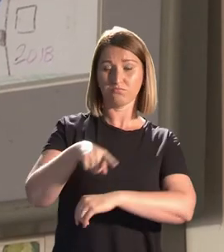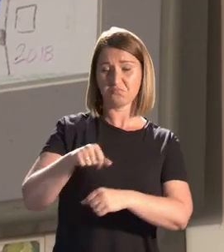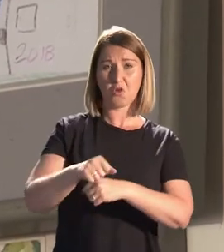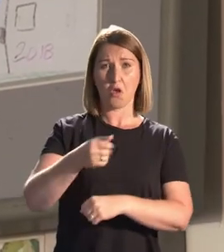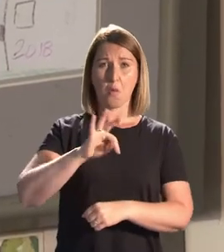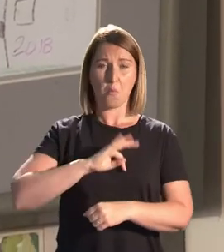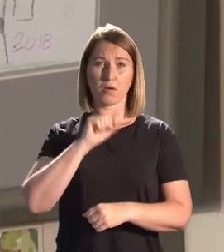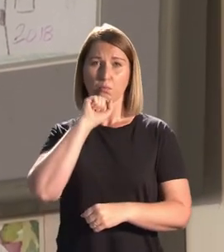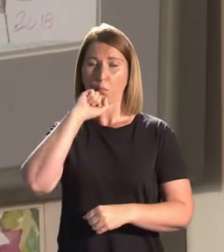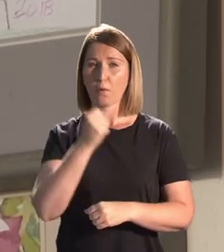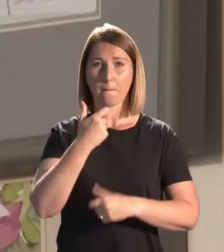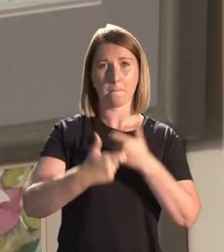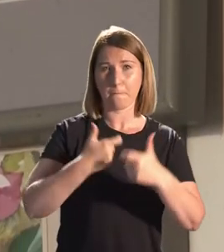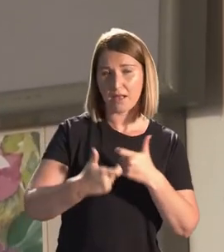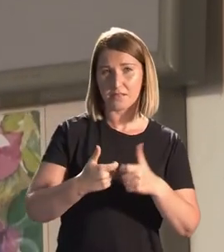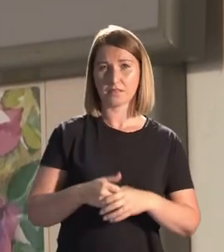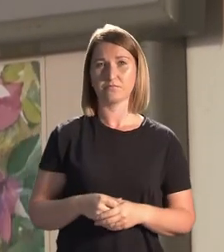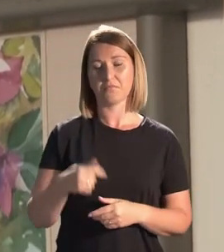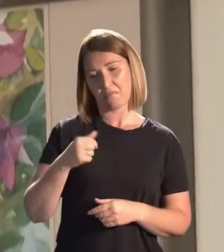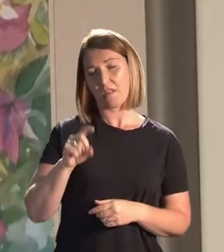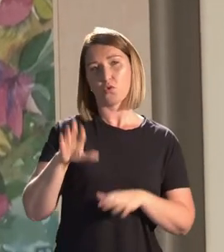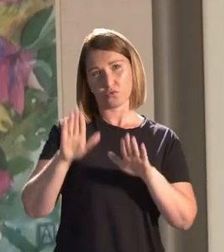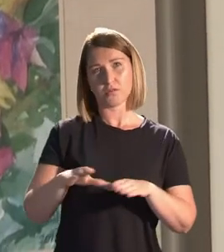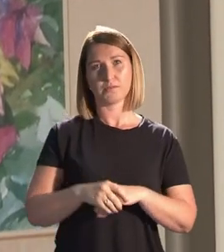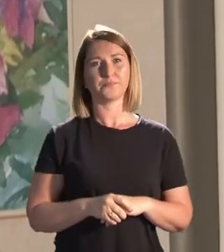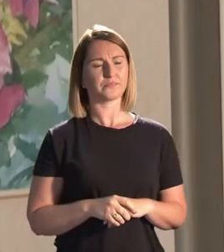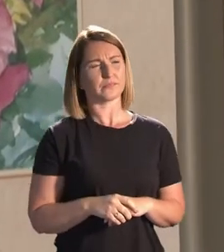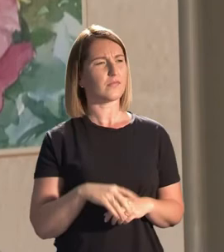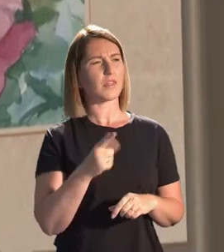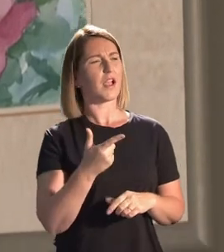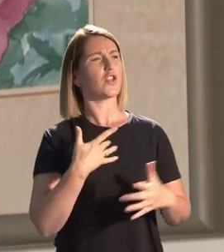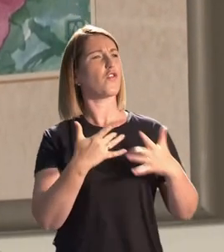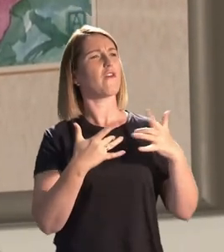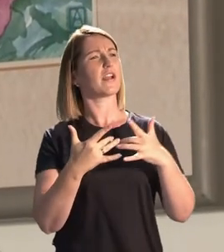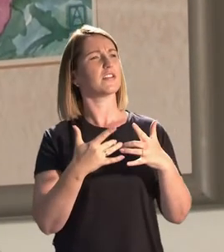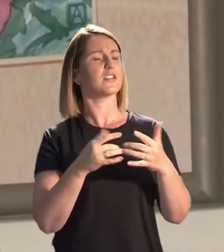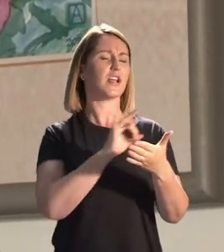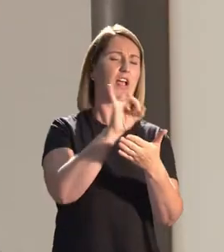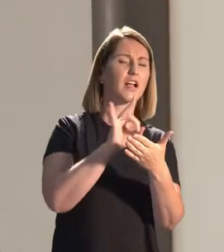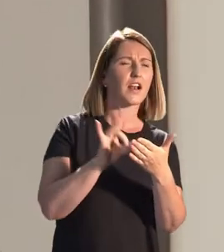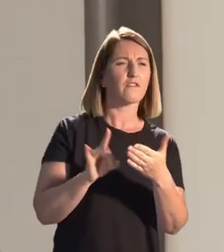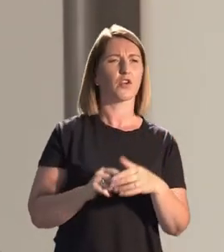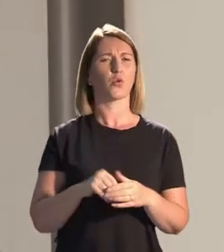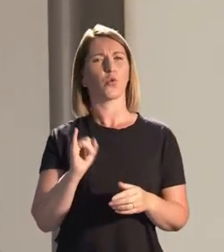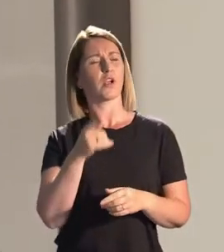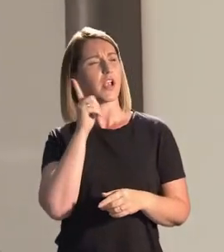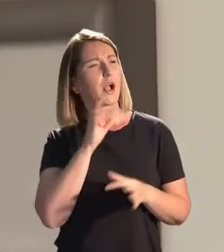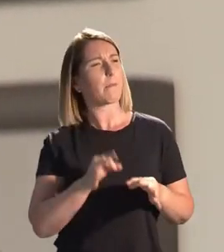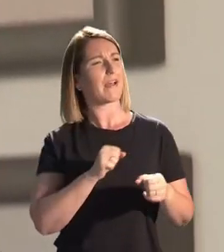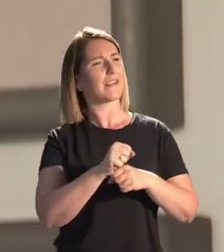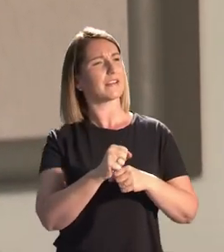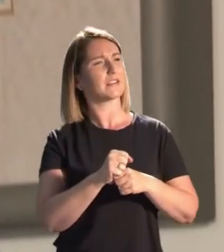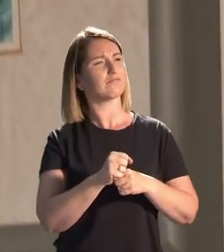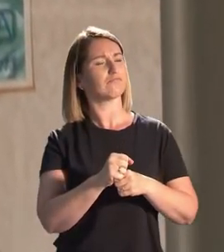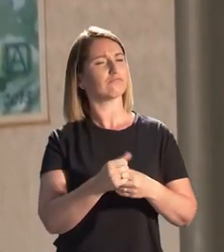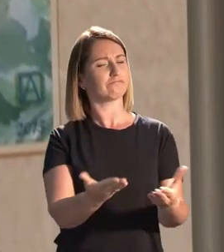pasja i tak zostanie. A co w artyście, malarzu, grafiku jak pan, jest darem od